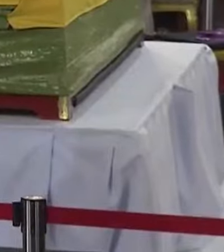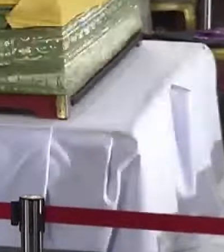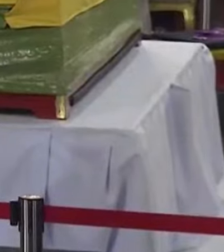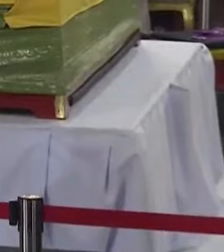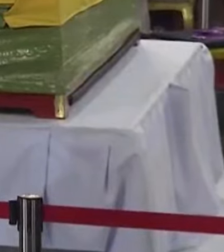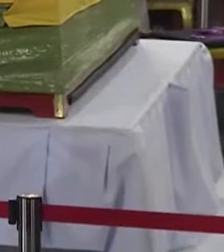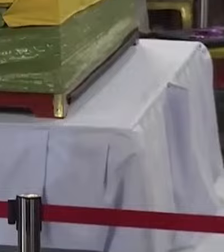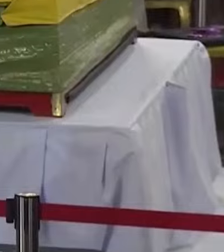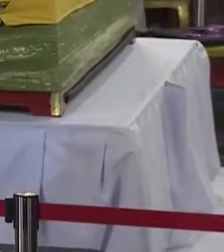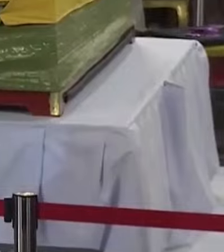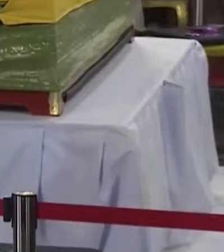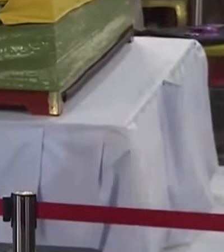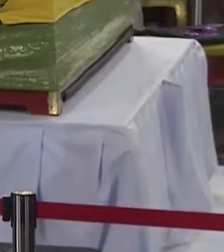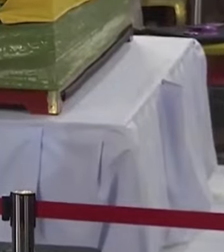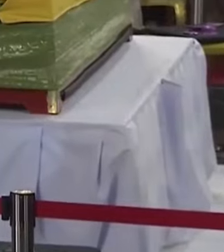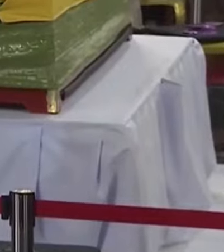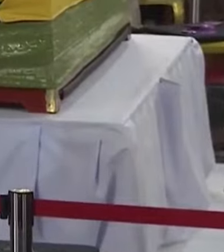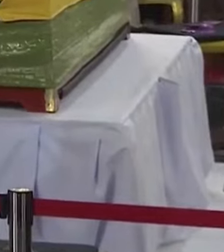Alhamdulillahi Rabbil